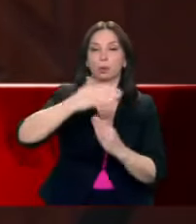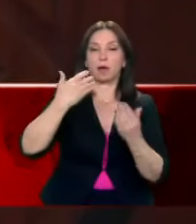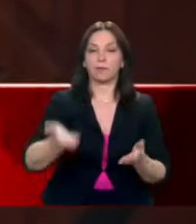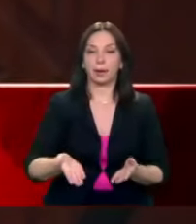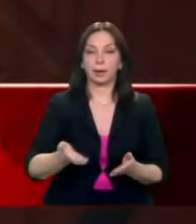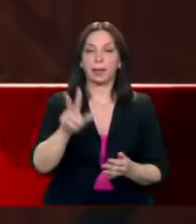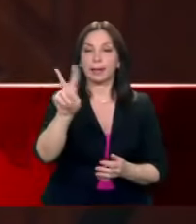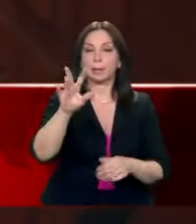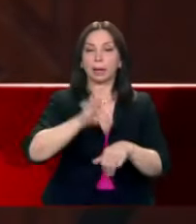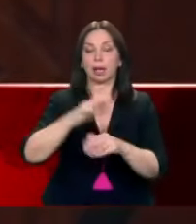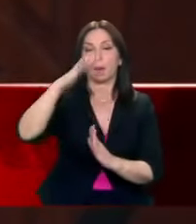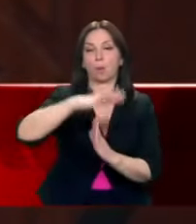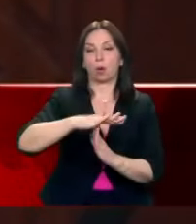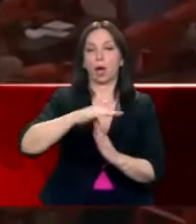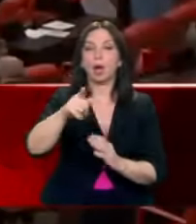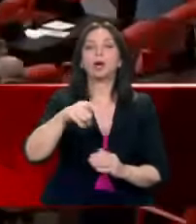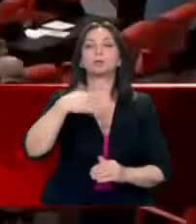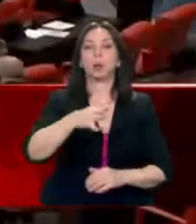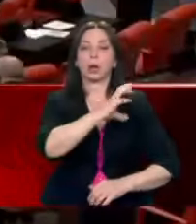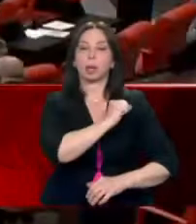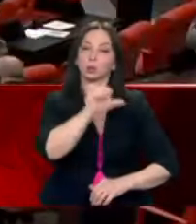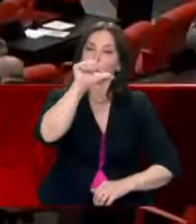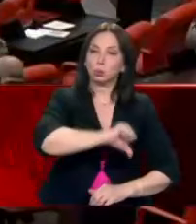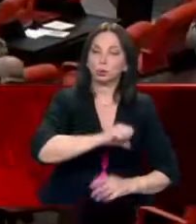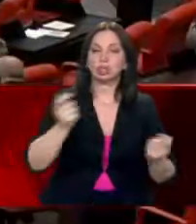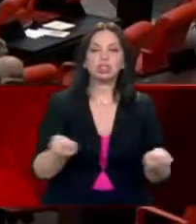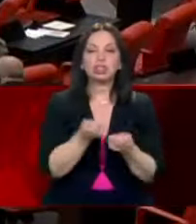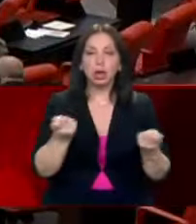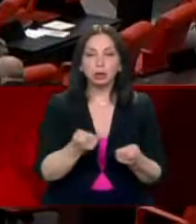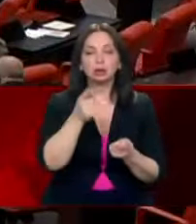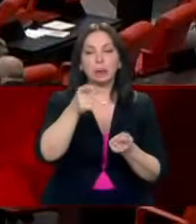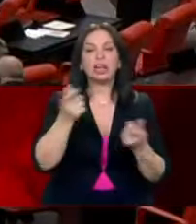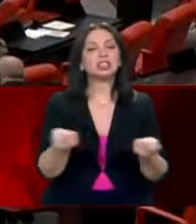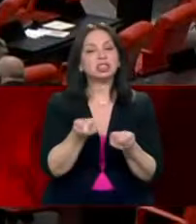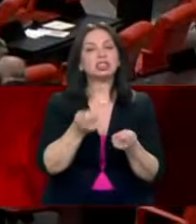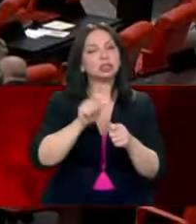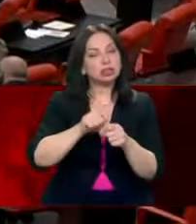Birleşime 20 dakika ara veriyorum. Sonunda tansiyon düştü, çalışmalar kaldığı yerden devam etti.